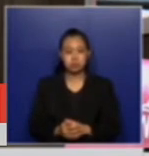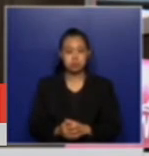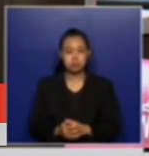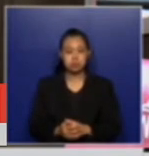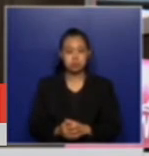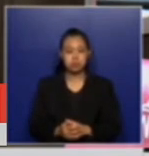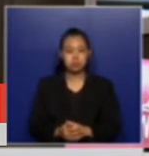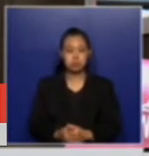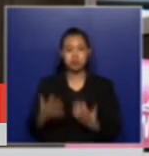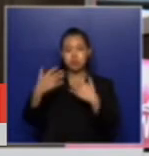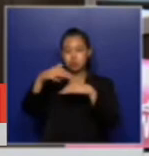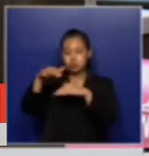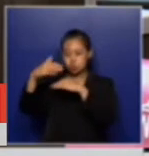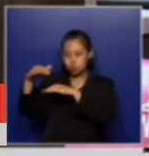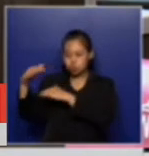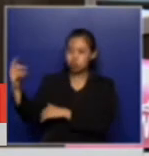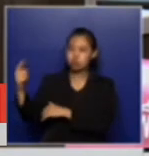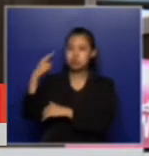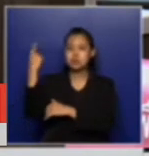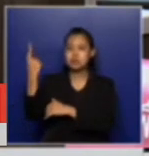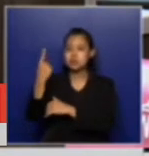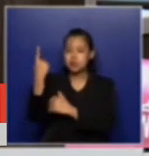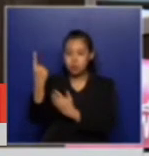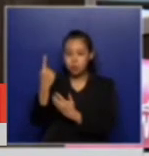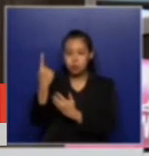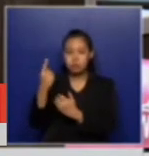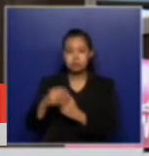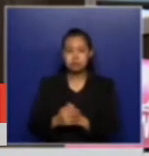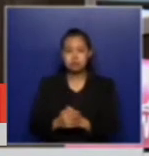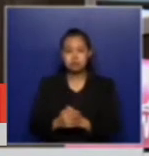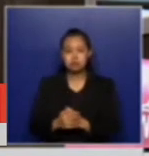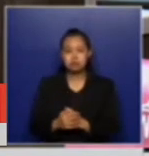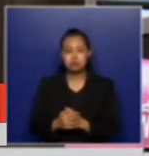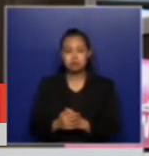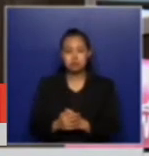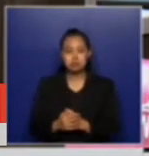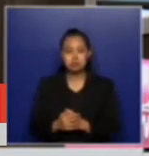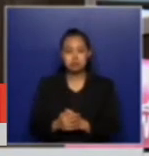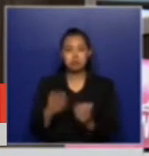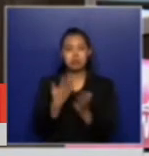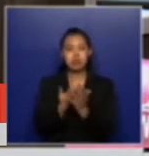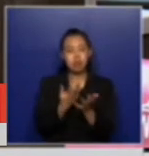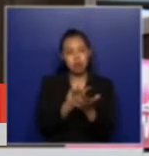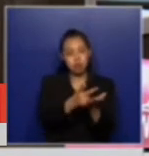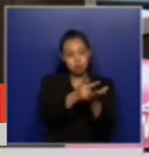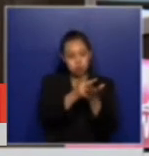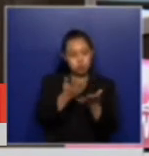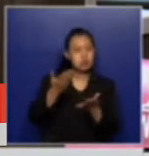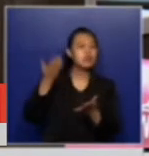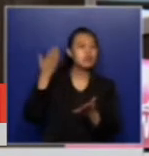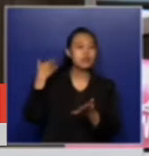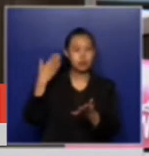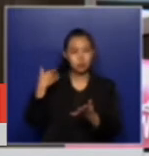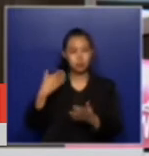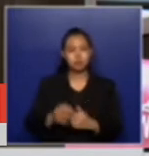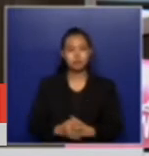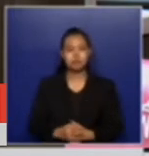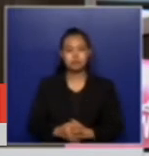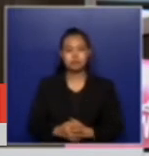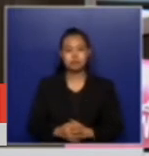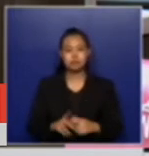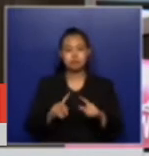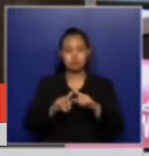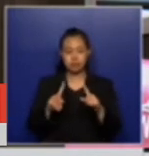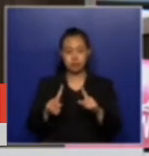ส่งออกการท่องเที่ยวก็จะเป็นกรอบแห่งการกู้เศรษฐกิจในครั้งนั้นขึ้นมาแ